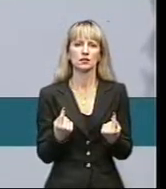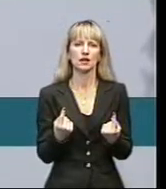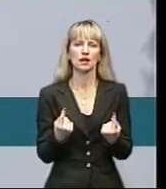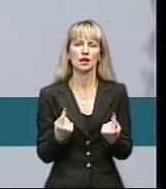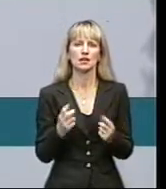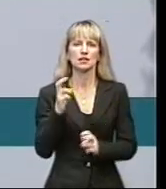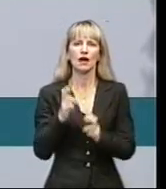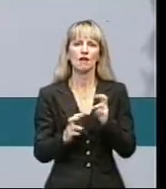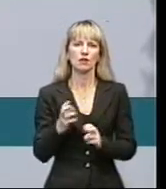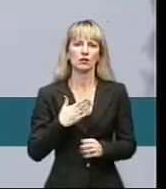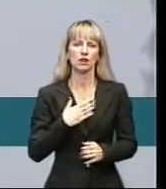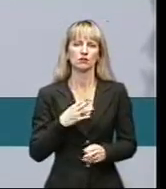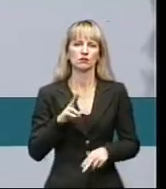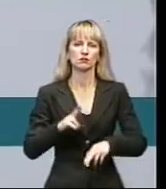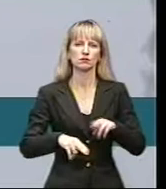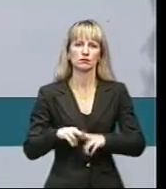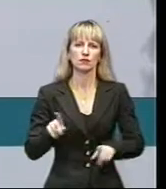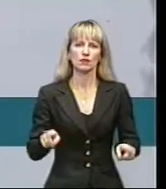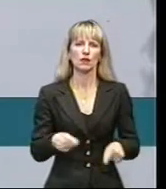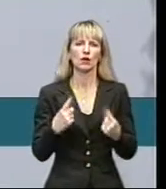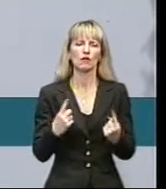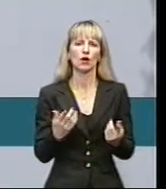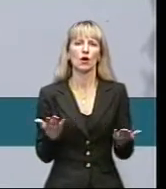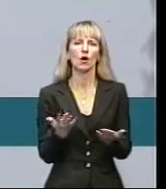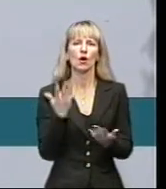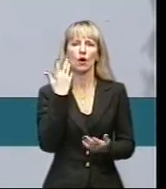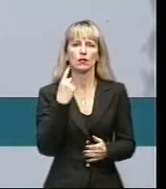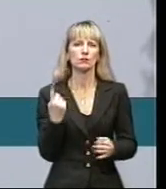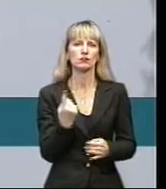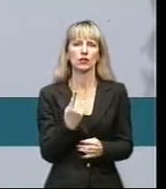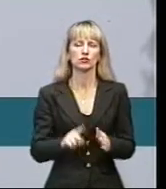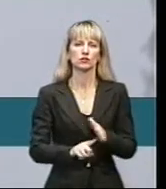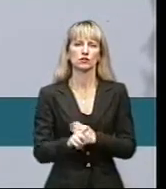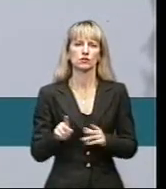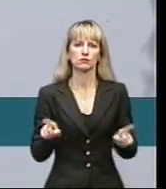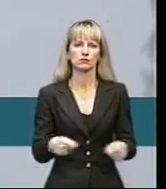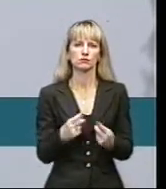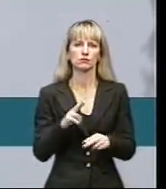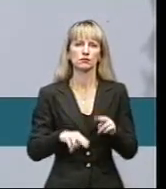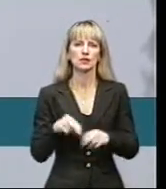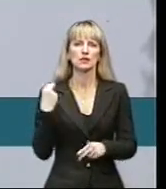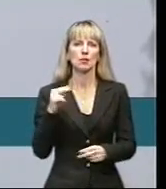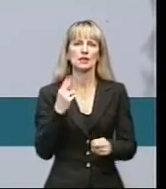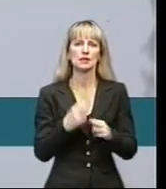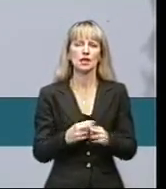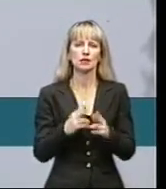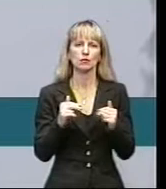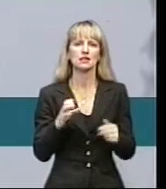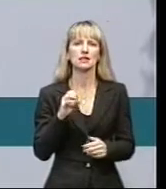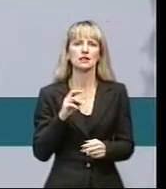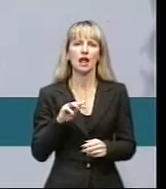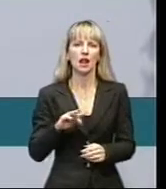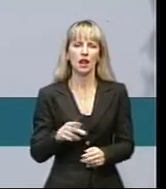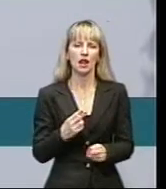індустрія, наші заводи відбудовувались, коли вперше почали відбудовувати Запоріжсталь, Дніпропетровсталь, ті заводи, які